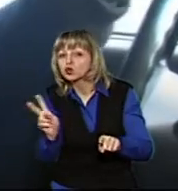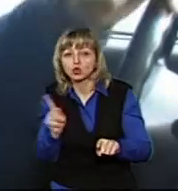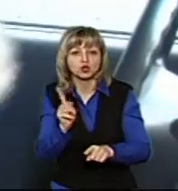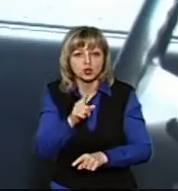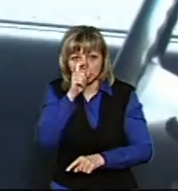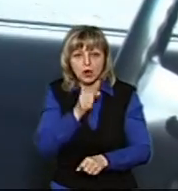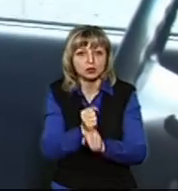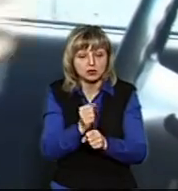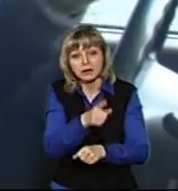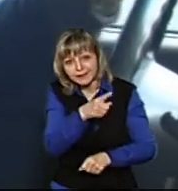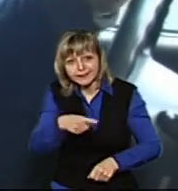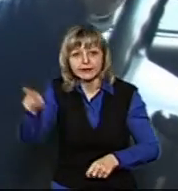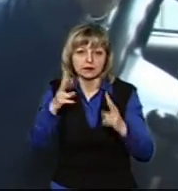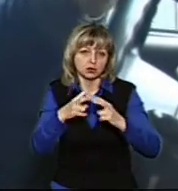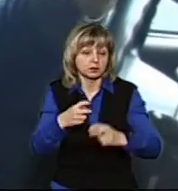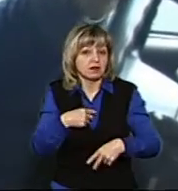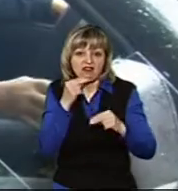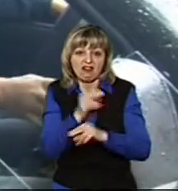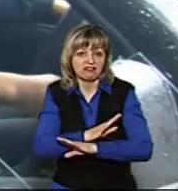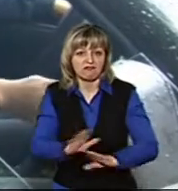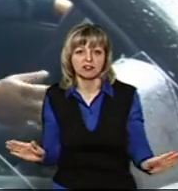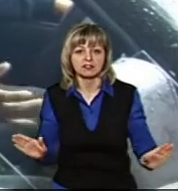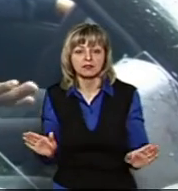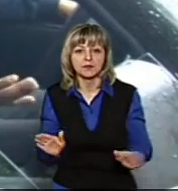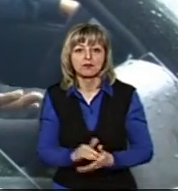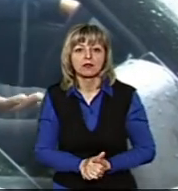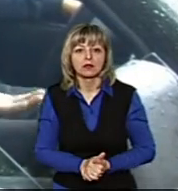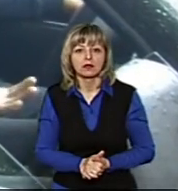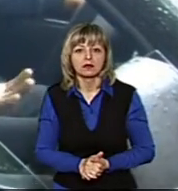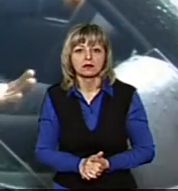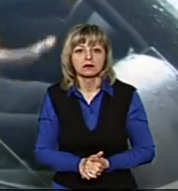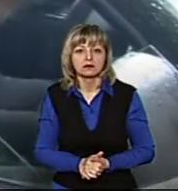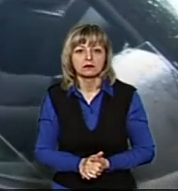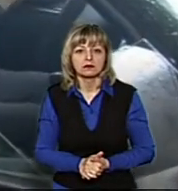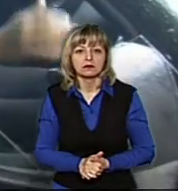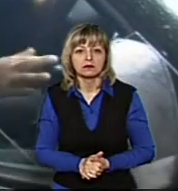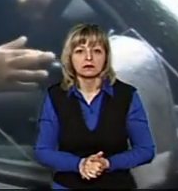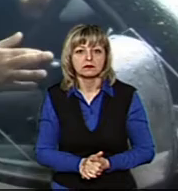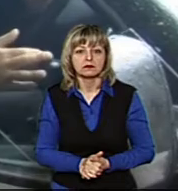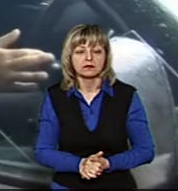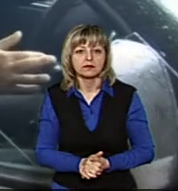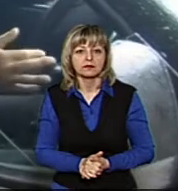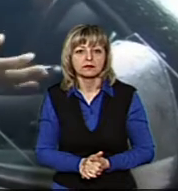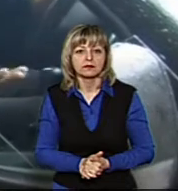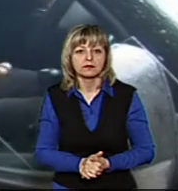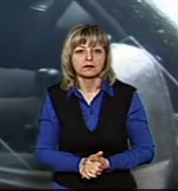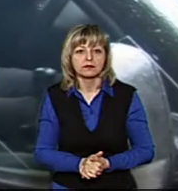хай йдуть з ним розбираються, а я не винен. Я цим чином попереджував. Бачите, що робиться в городі?